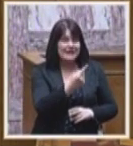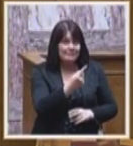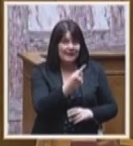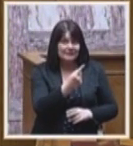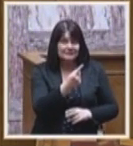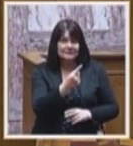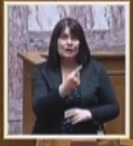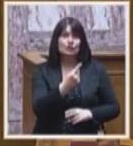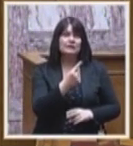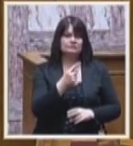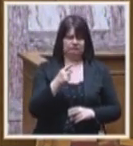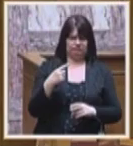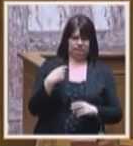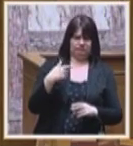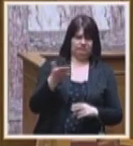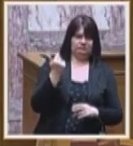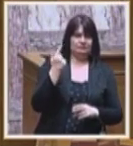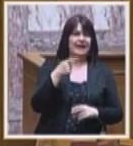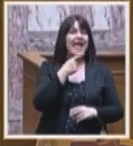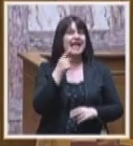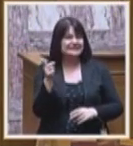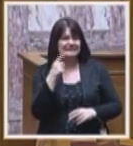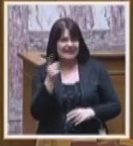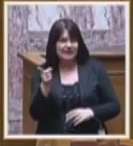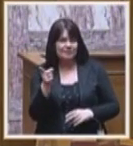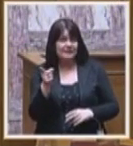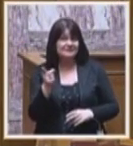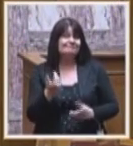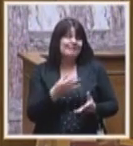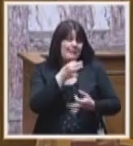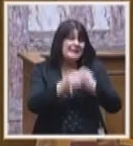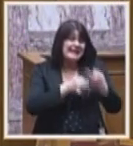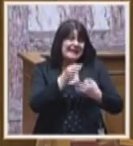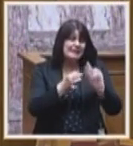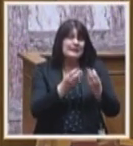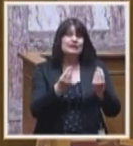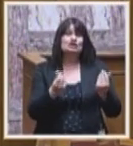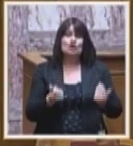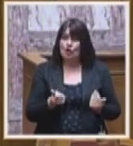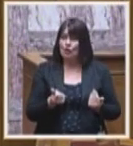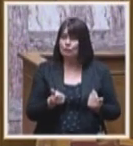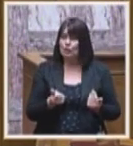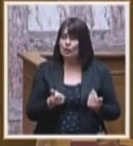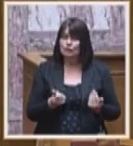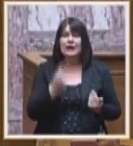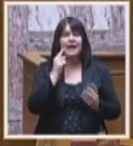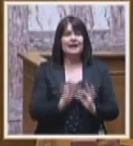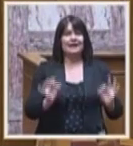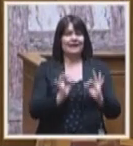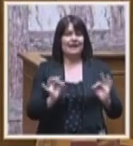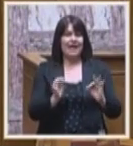σας απαντήσατε ότι του κλείσατε το μάτι ότι αποτελούν αυτά επιχειρήματα και πρόγραμμα για προεκλογικούς